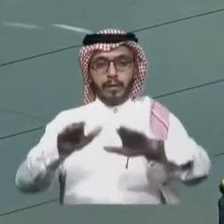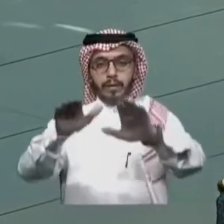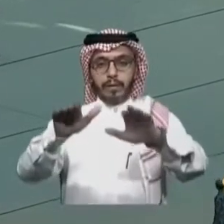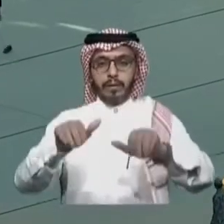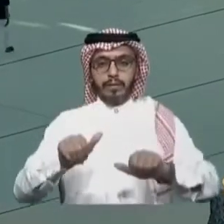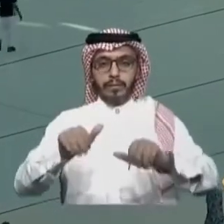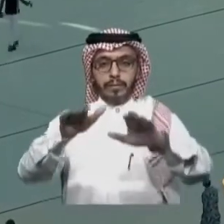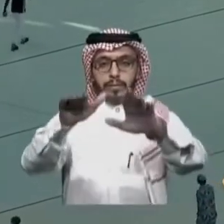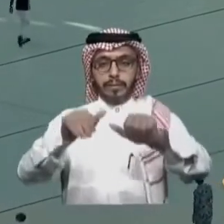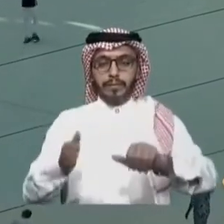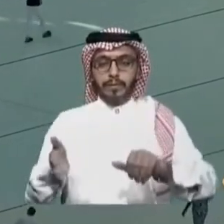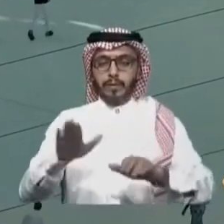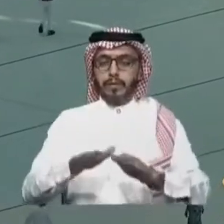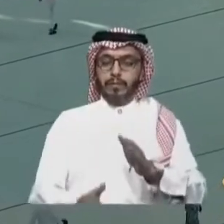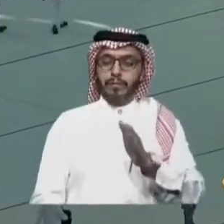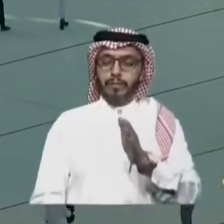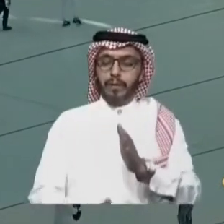حي على